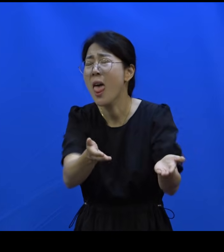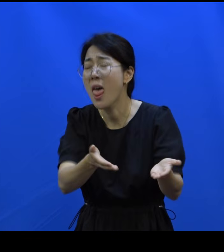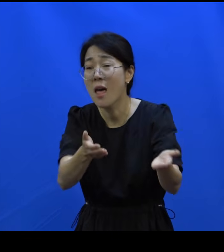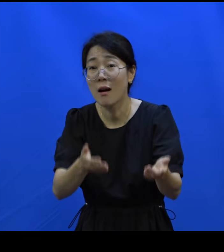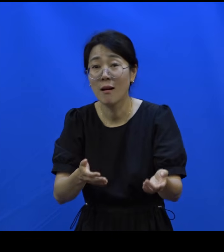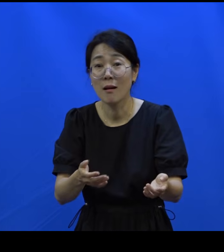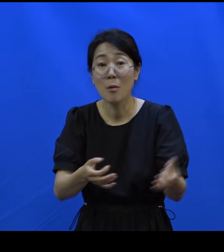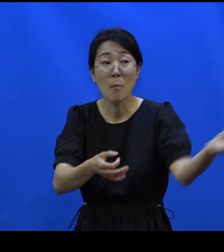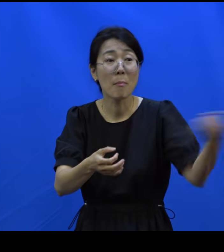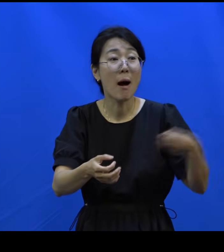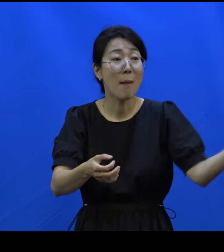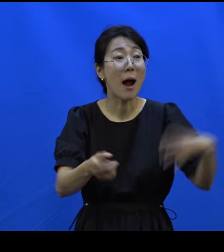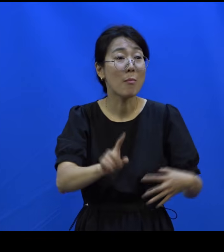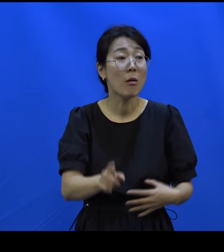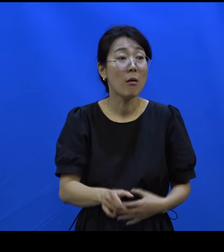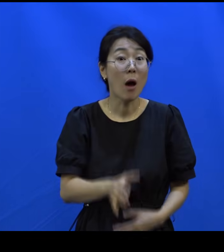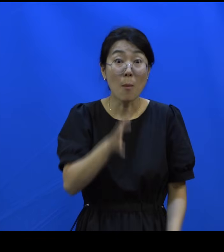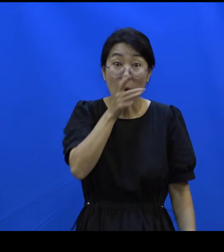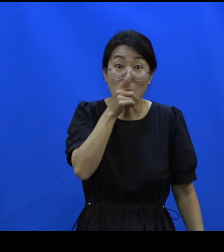바보지.